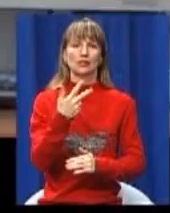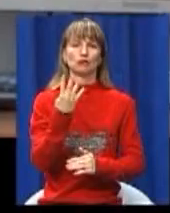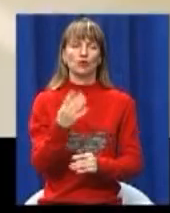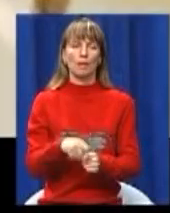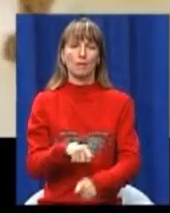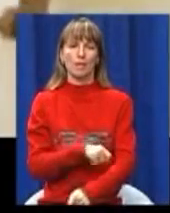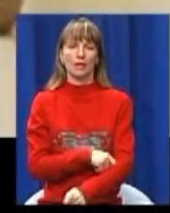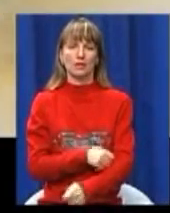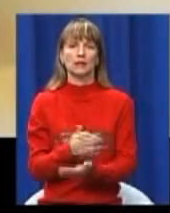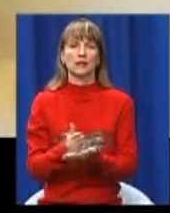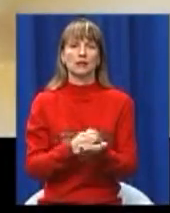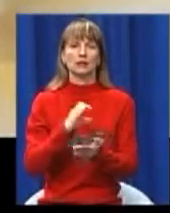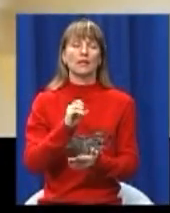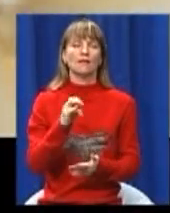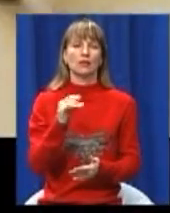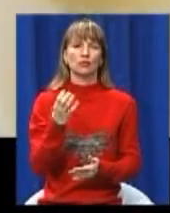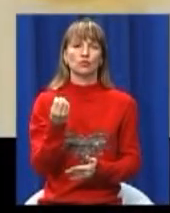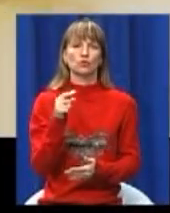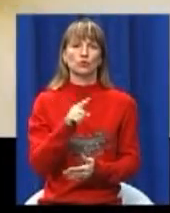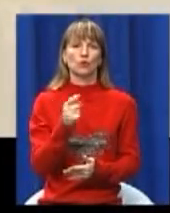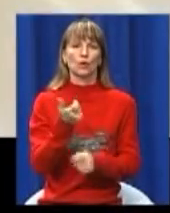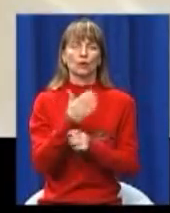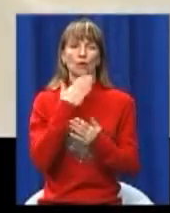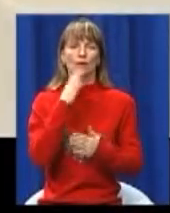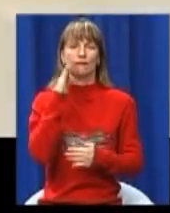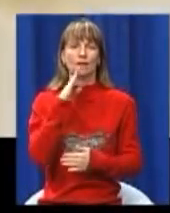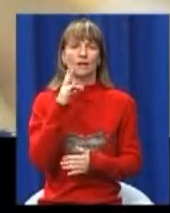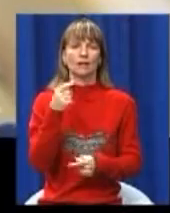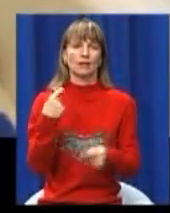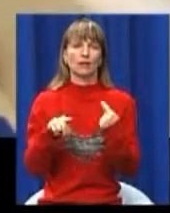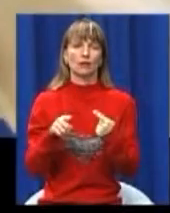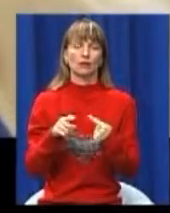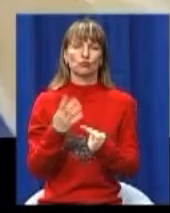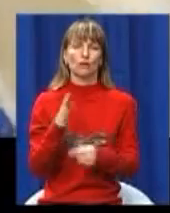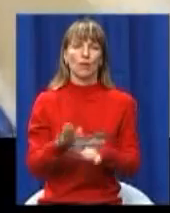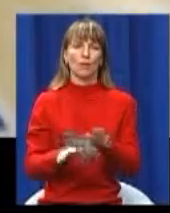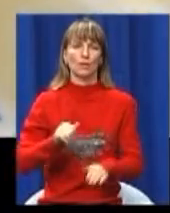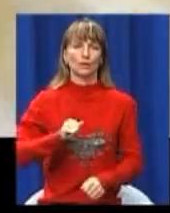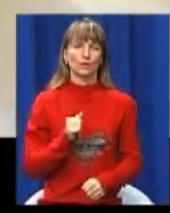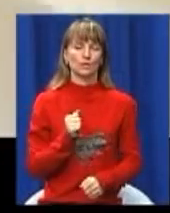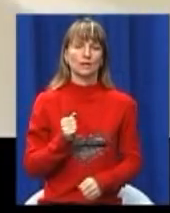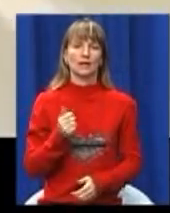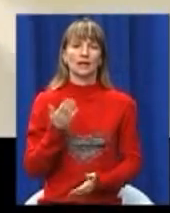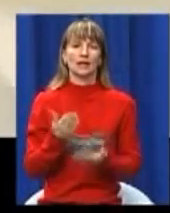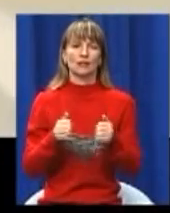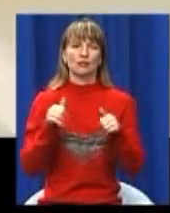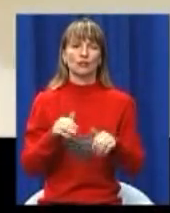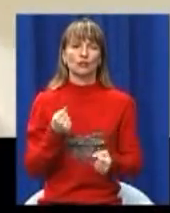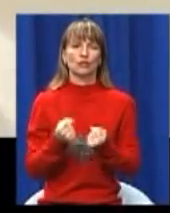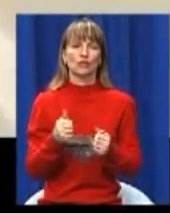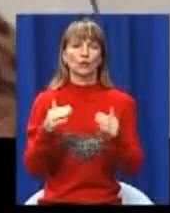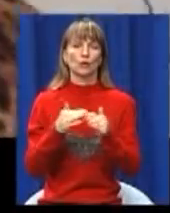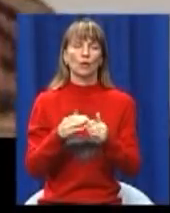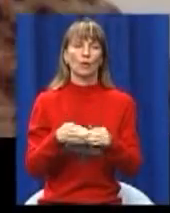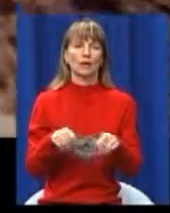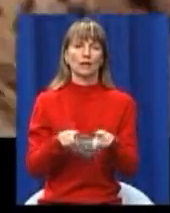метри. До слова, Саванна особлива ще й тим, що дуже полюбляє воду, на відміну від решти чотирилапих друзів. Тож якщо вирішите тримати вдома